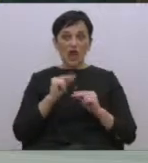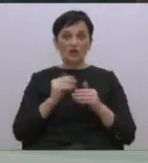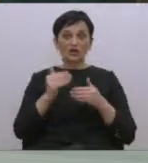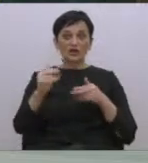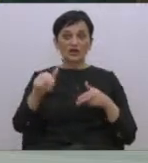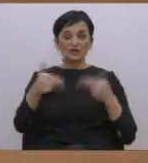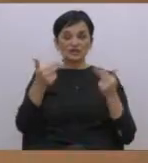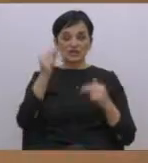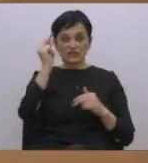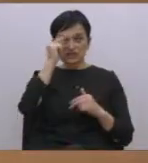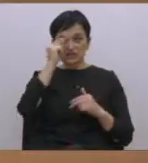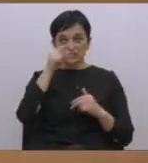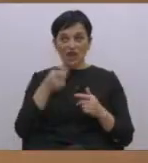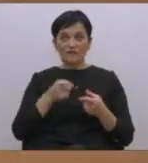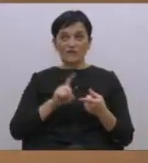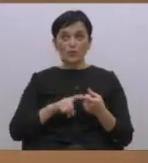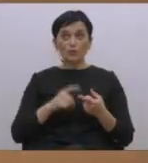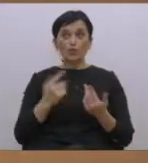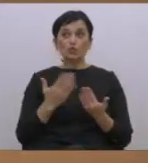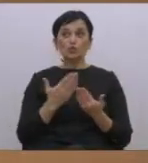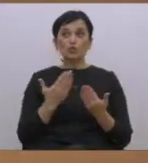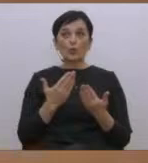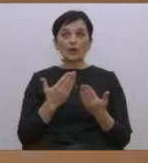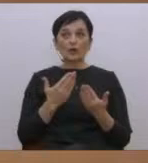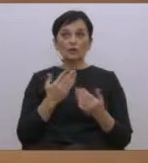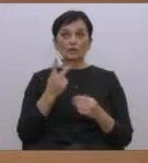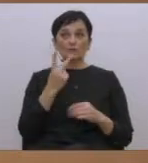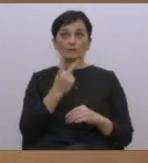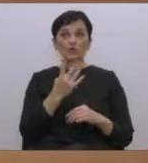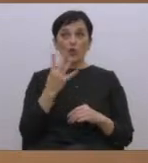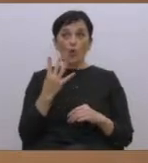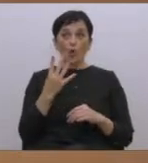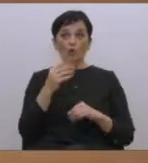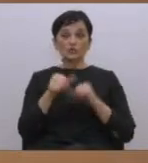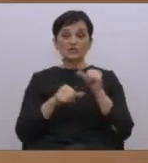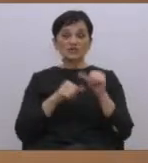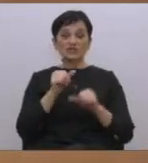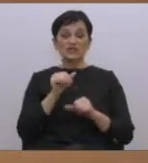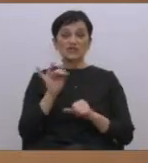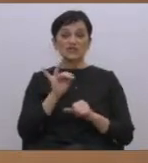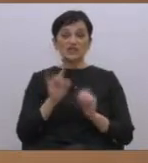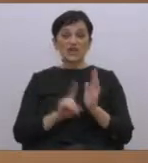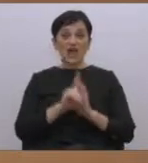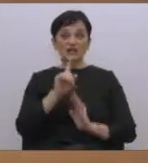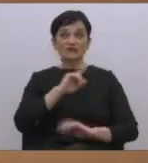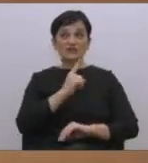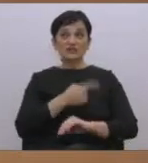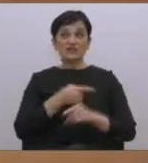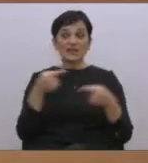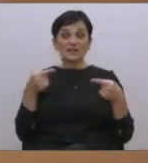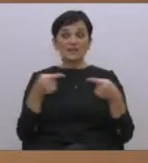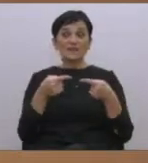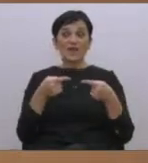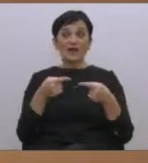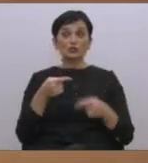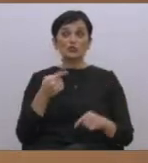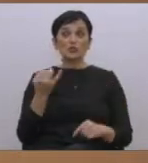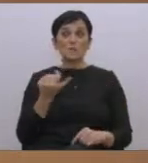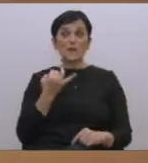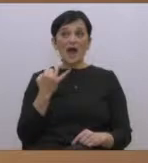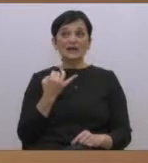დისტანციურ სწავლებაზე, რომელიც 24 წლის იანვრიდან უნდა შევიდეს ძალაში. უბრალოდ დაზუსტებისთვის